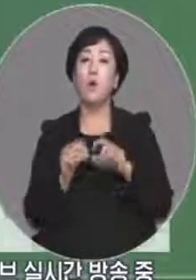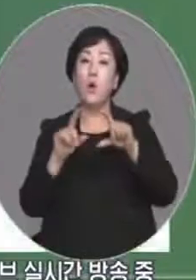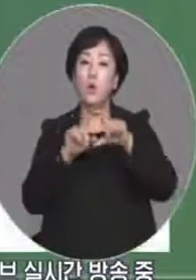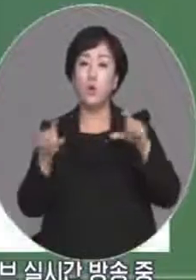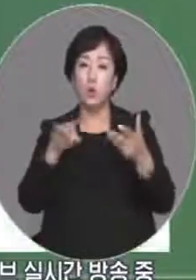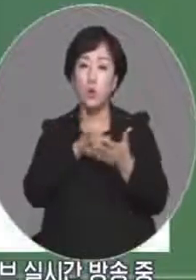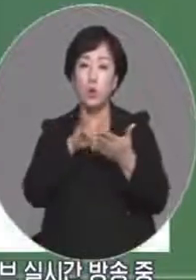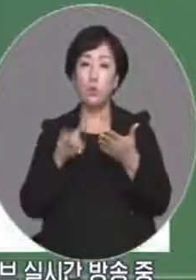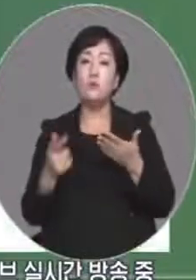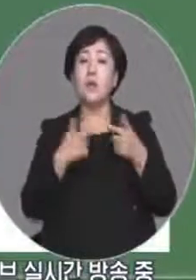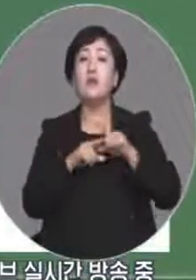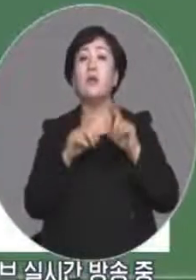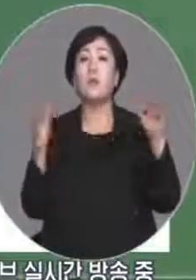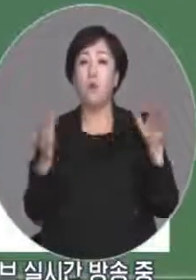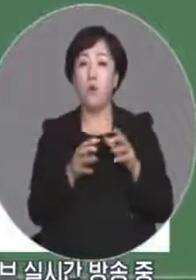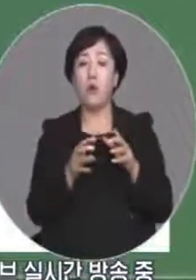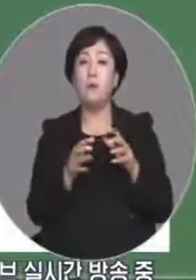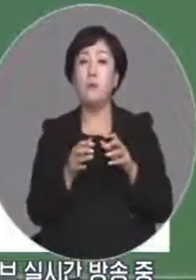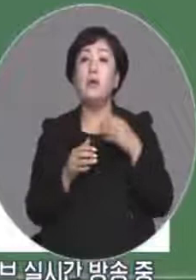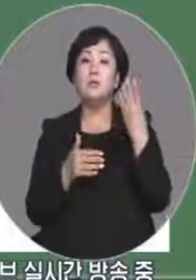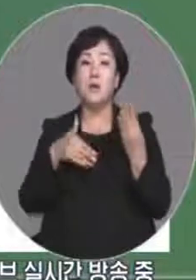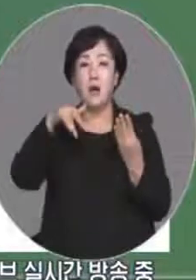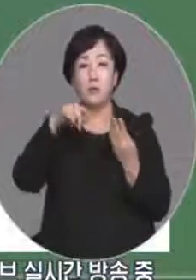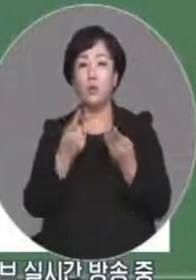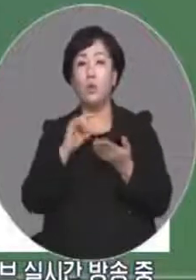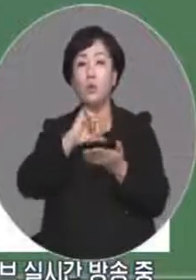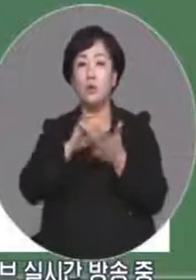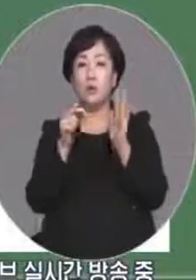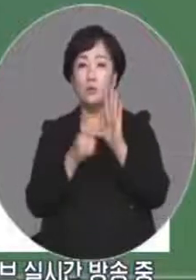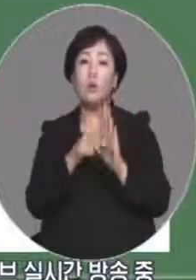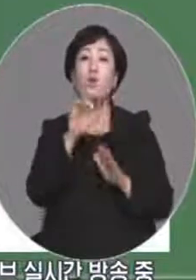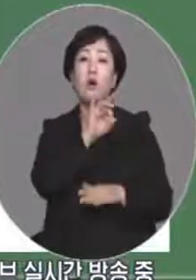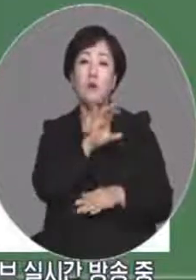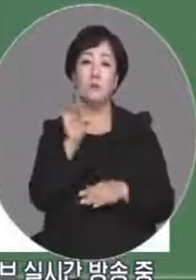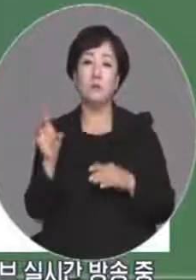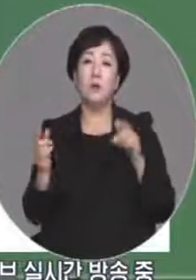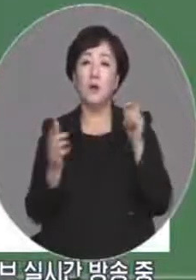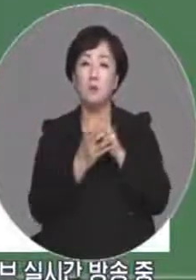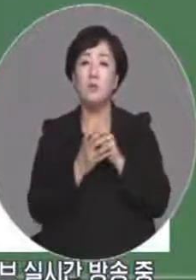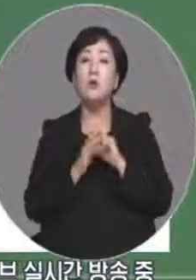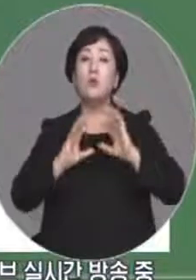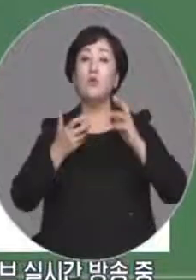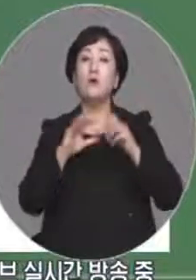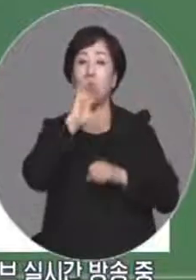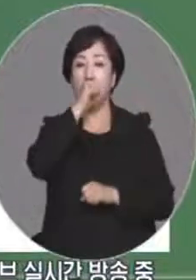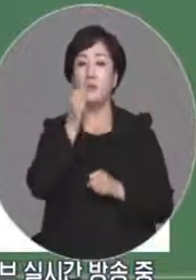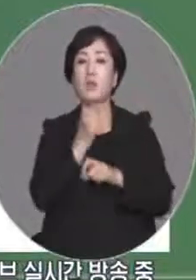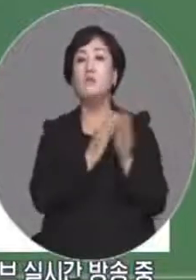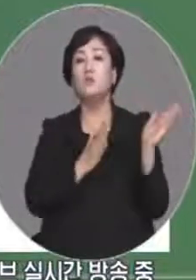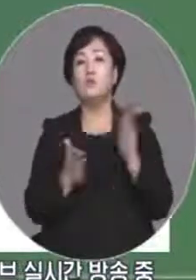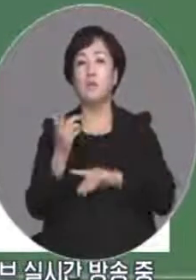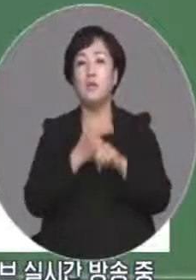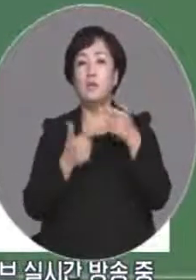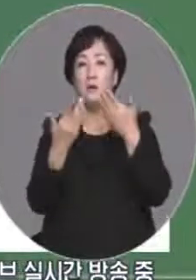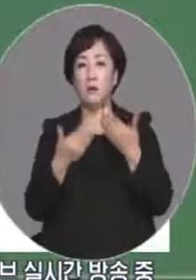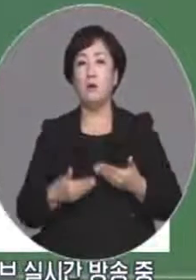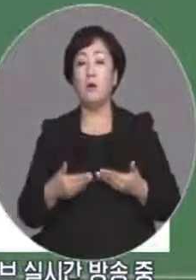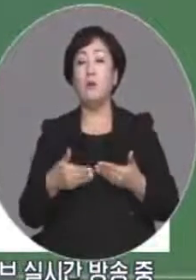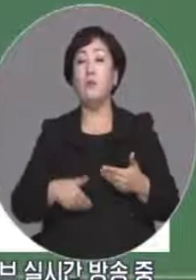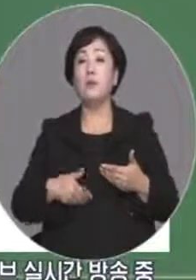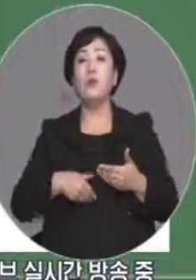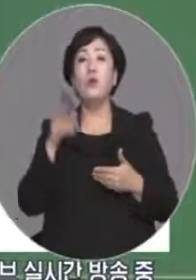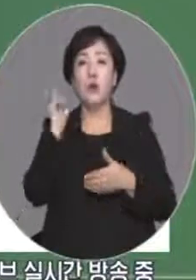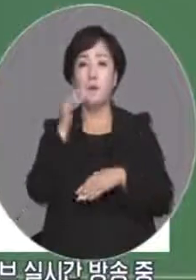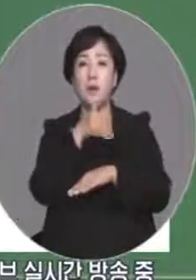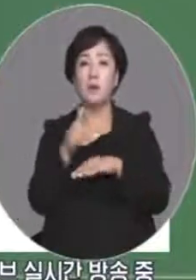교부세를 포함한다면 4조 원대에 가까운 국가 예산 확보가